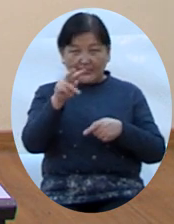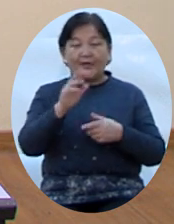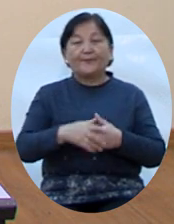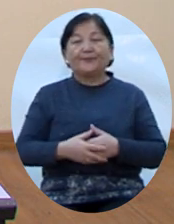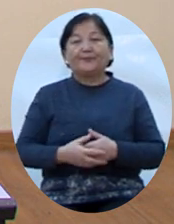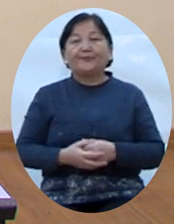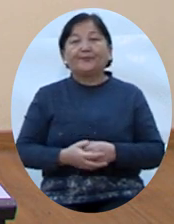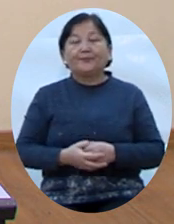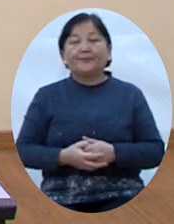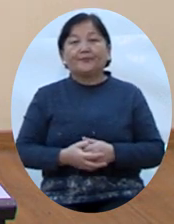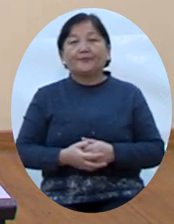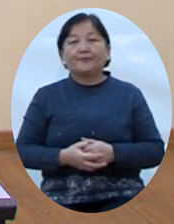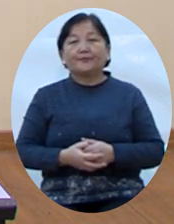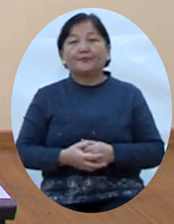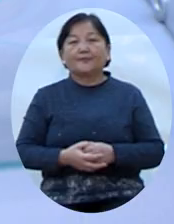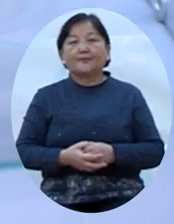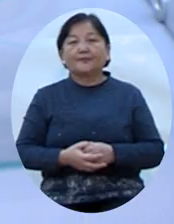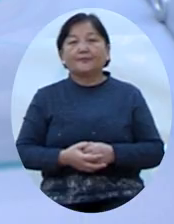орчинг шалгая. За.